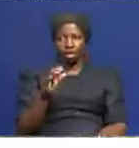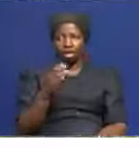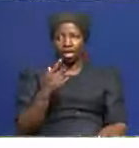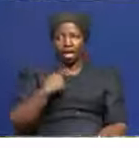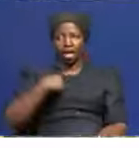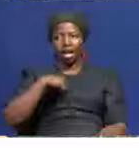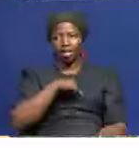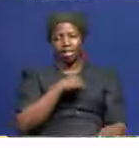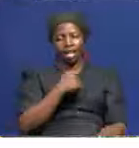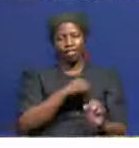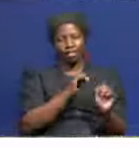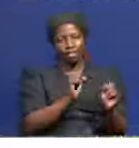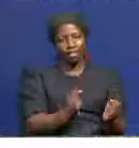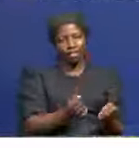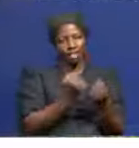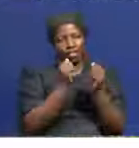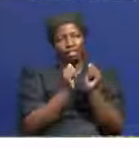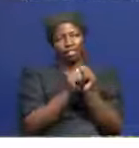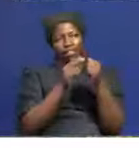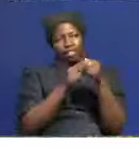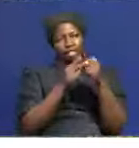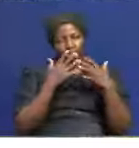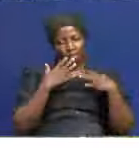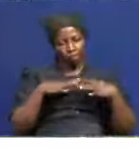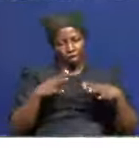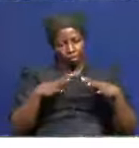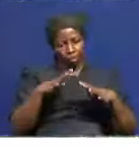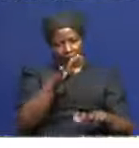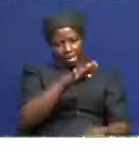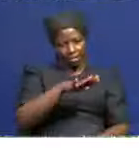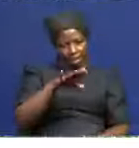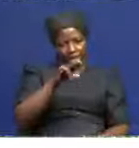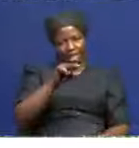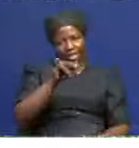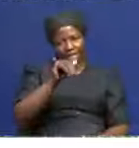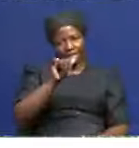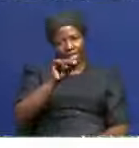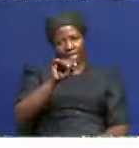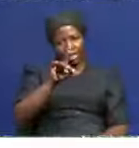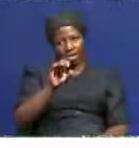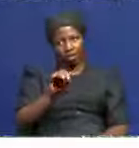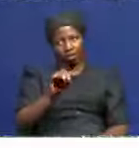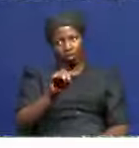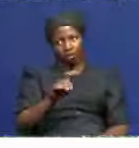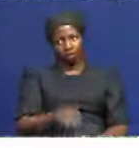tumeweza kuokoa watu 17 hapo Nyando na mtoto wa siku 3.